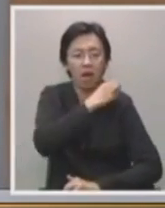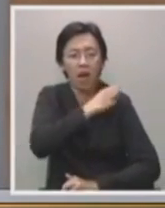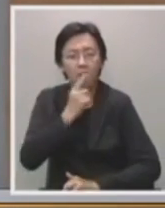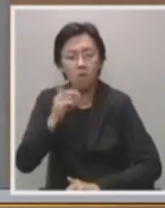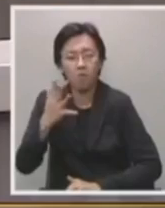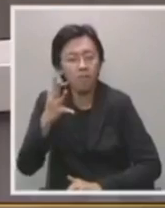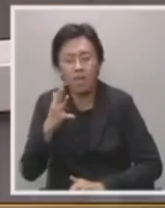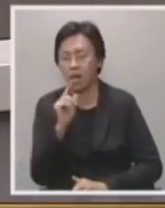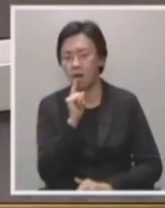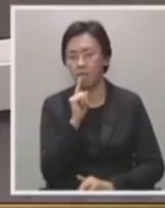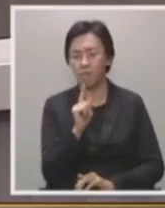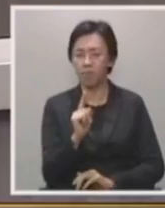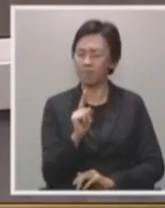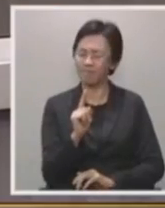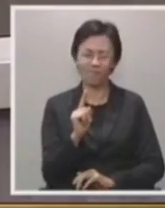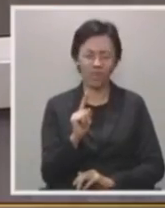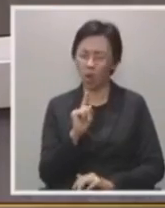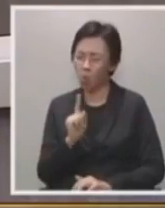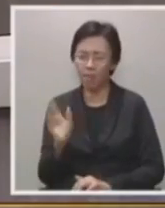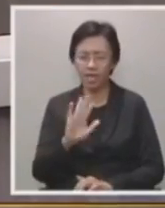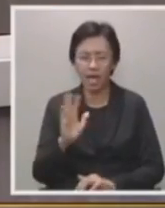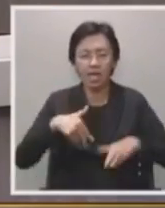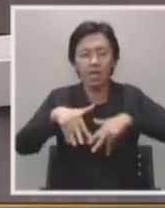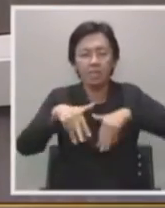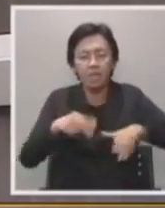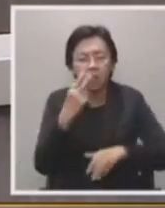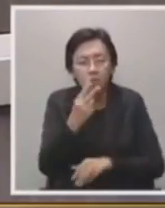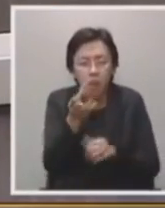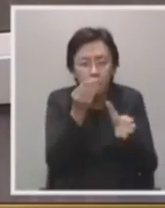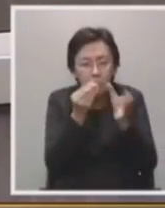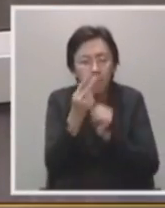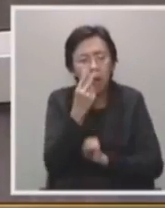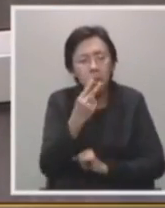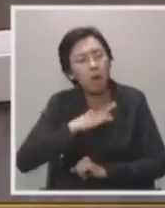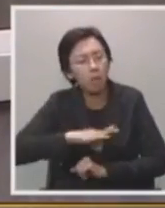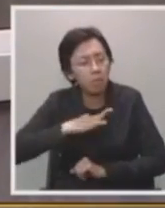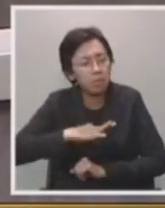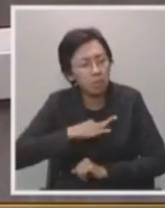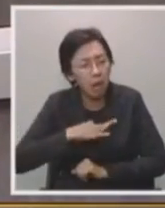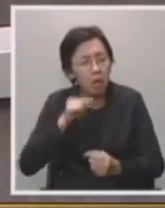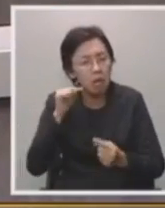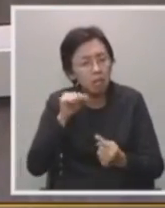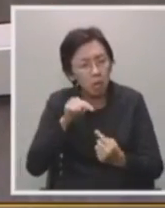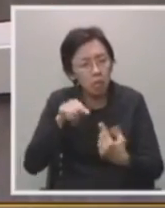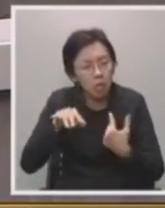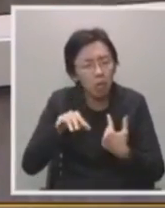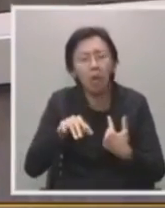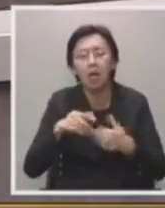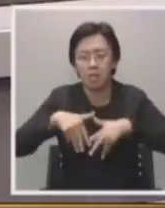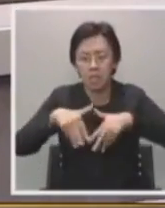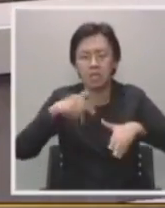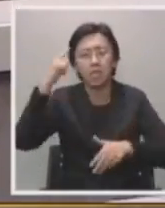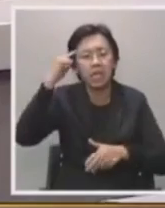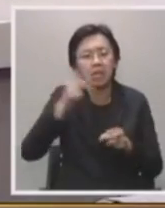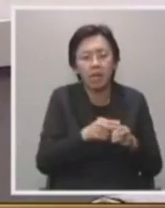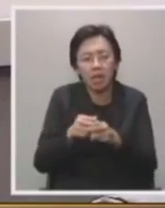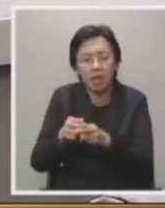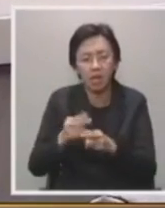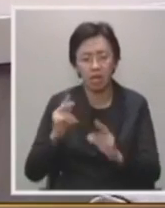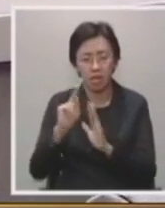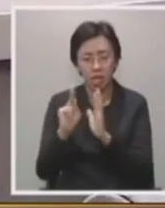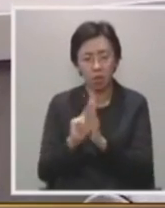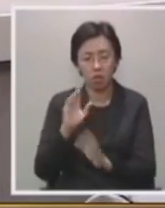ได้เหมาะสมหรือไม่ประชาชนรู้เลยว่าเหมาะสมหรือไม่ในการทำอย่างนี้แต่นี่ไม่อยู่ในเกณฑ์ข้อบังคับที่เรา